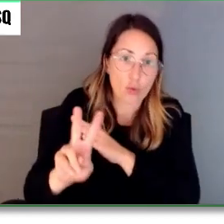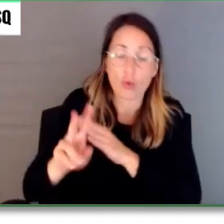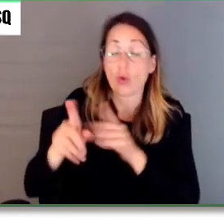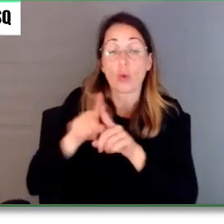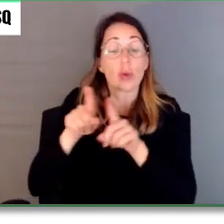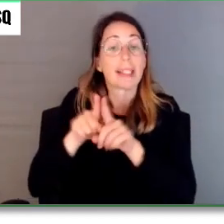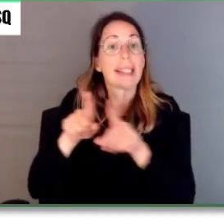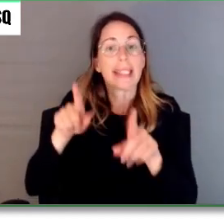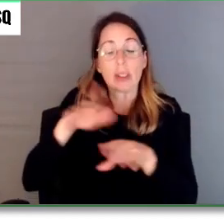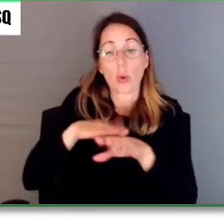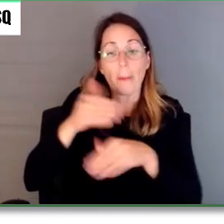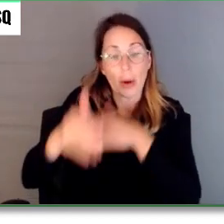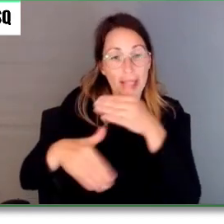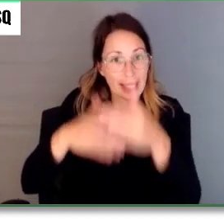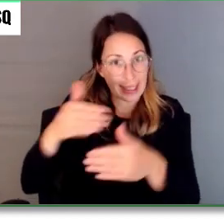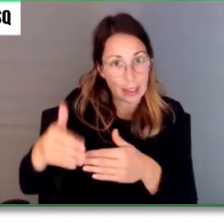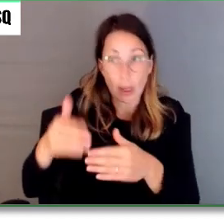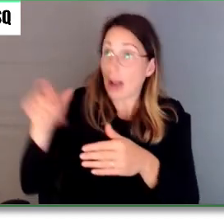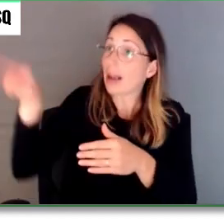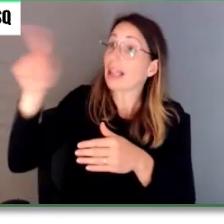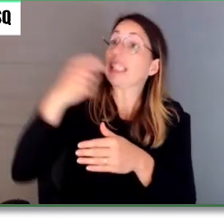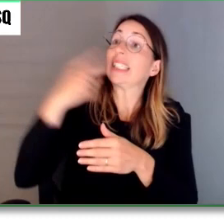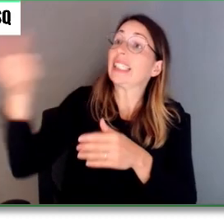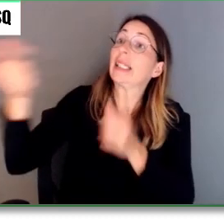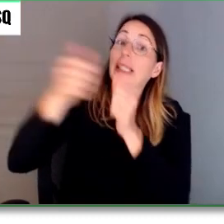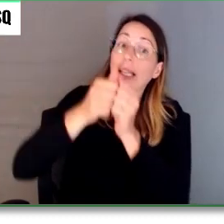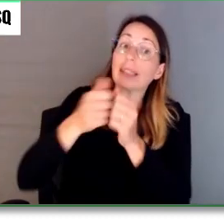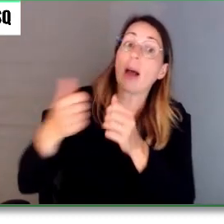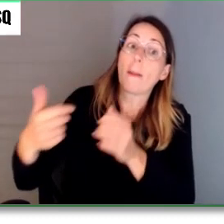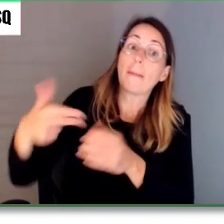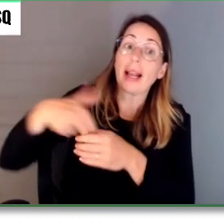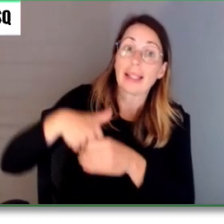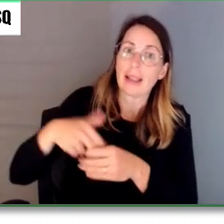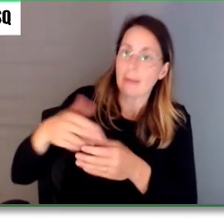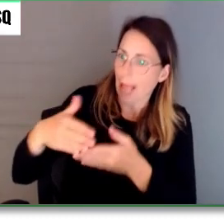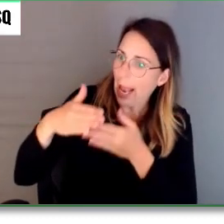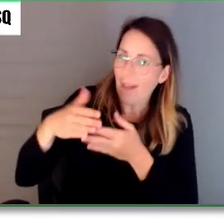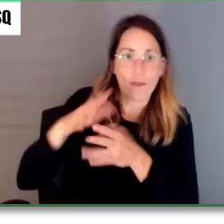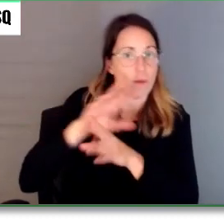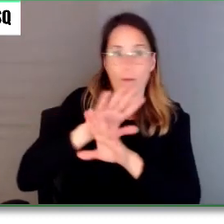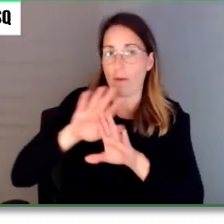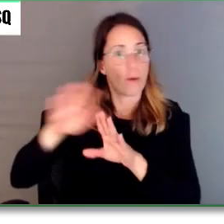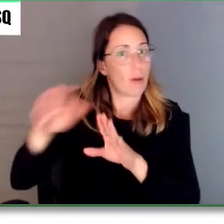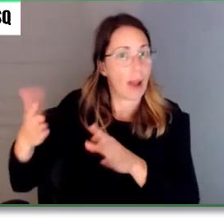intérieures d'écouter et de ne pas intervenir. Diapo suivante.